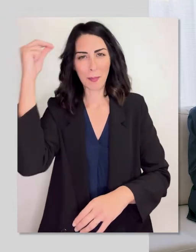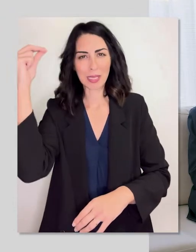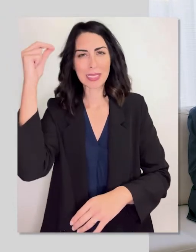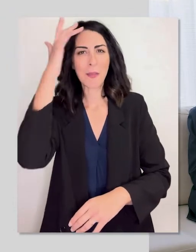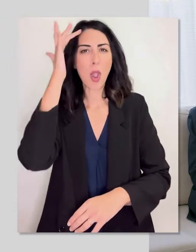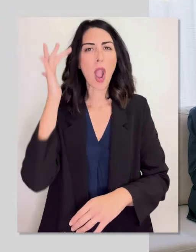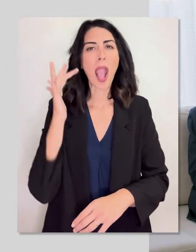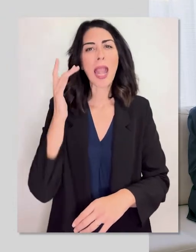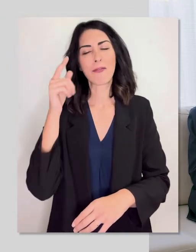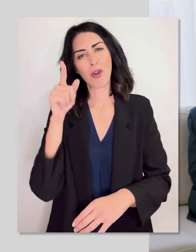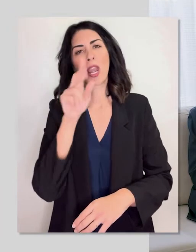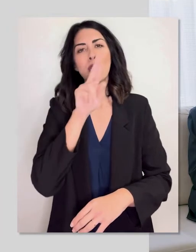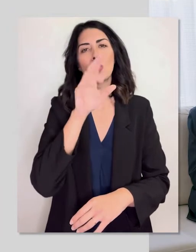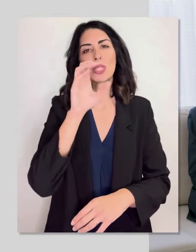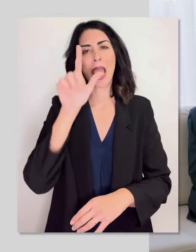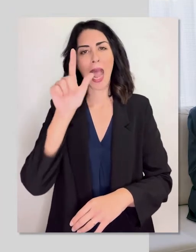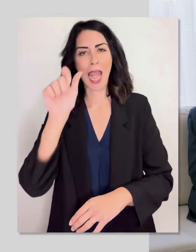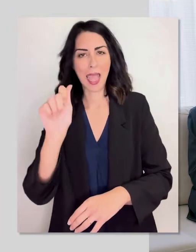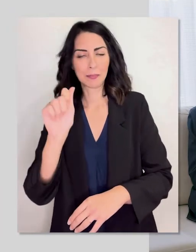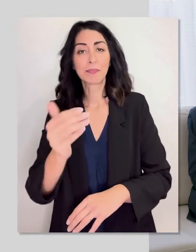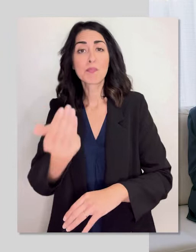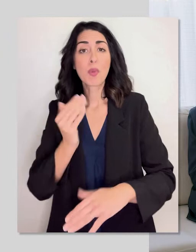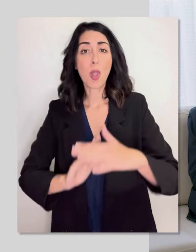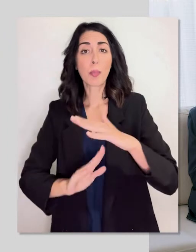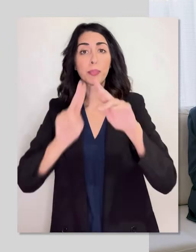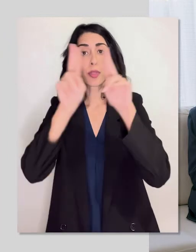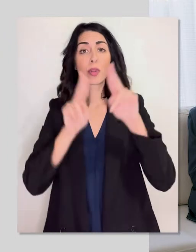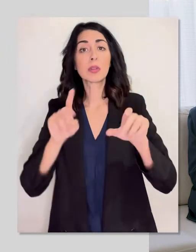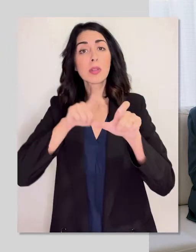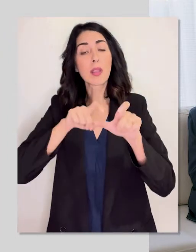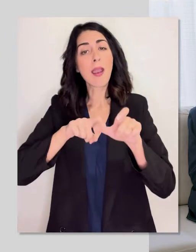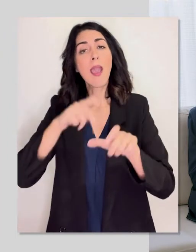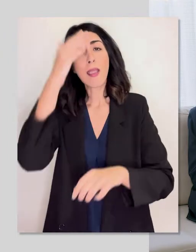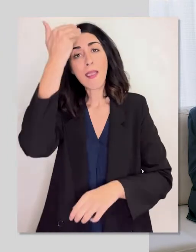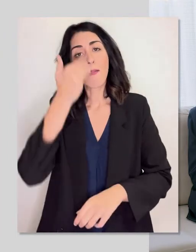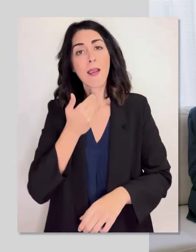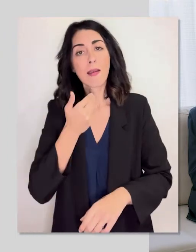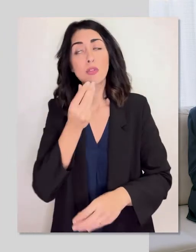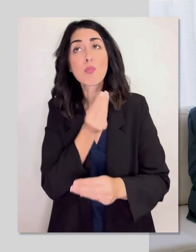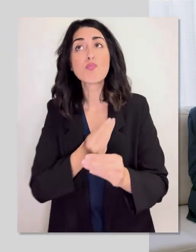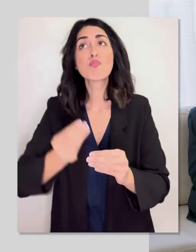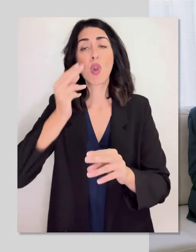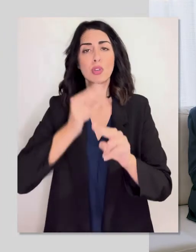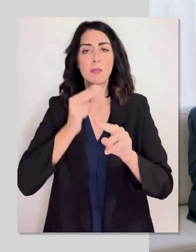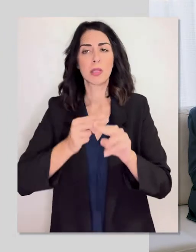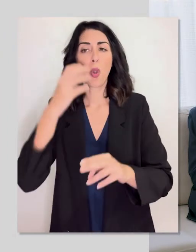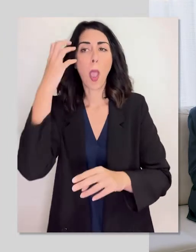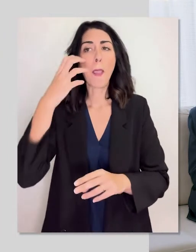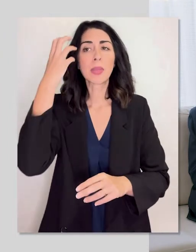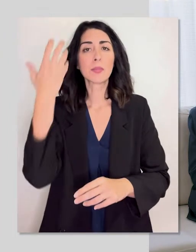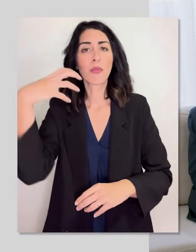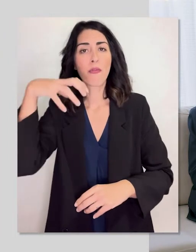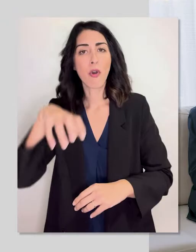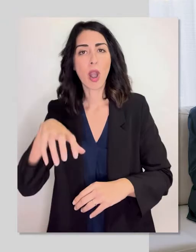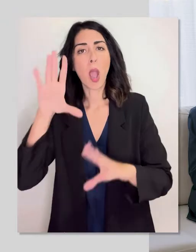Πολιτείες, στην Καλιφόρνια. Είναι πρώην πρόεδρος της Διεθνούς Εταιρείας Κεφαλαλγίας, δηλαδή του πιο σημαντικού επιστημονικού οργάνου που